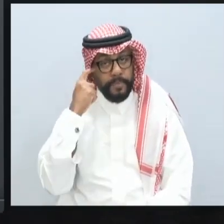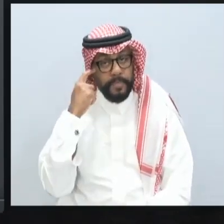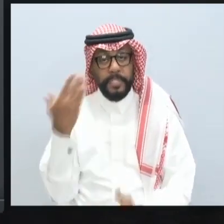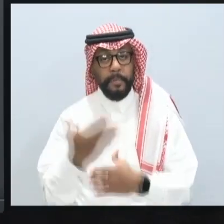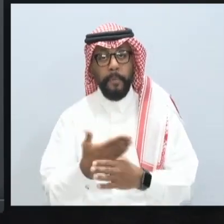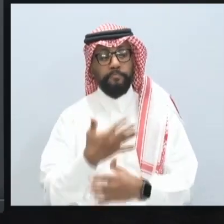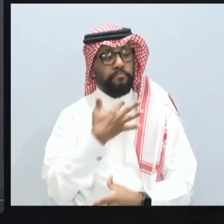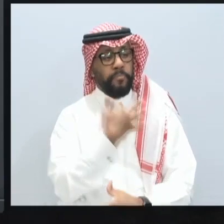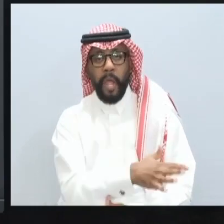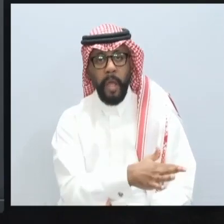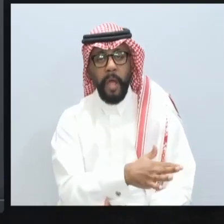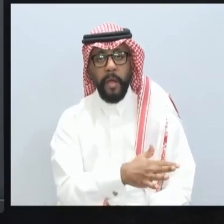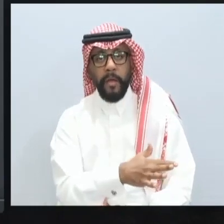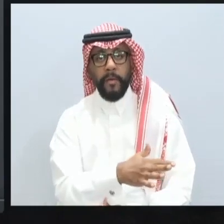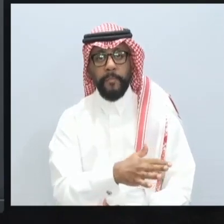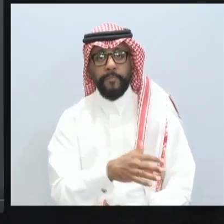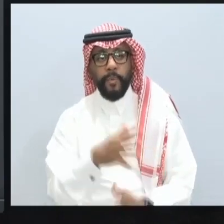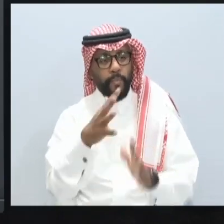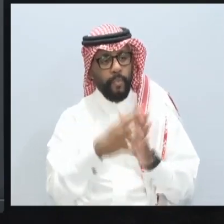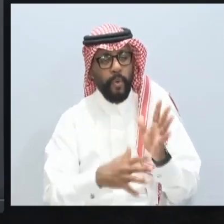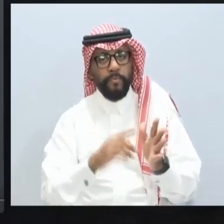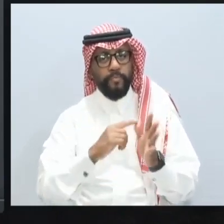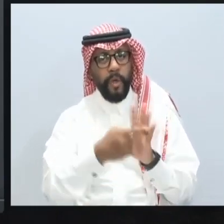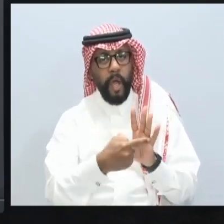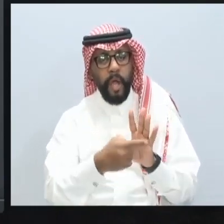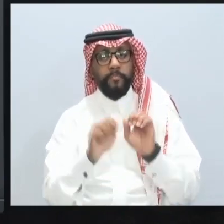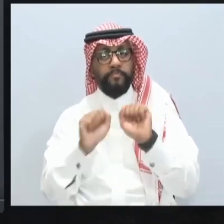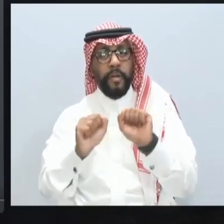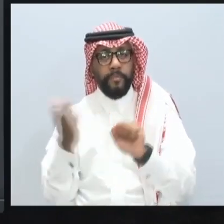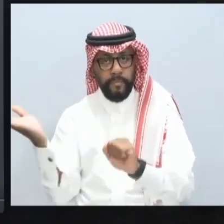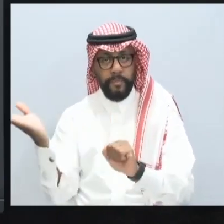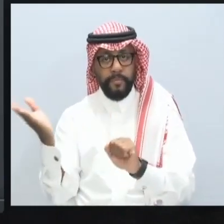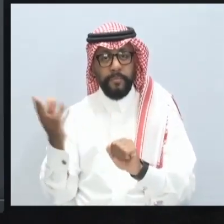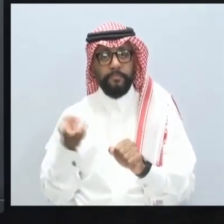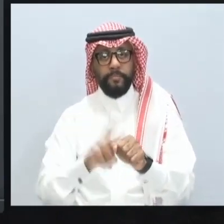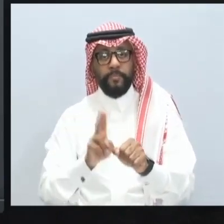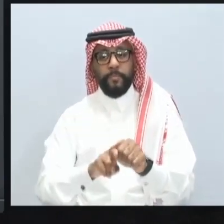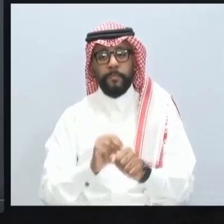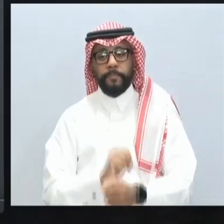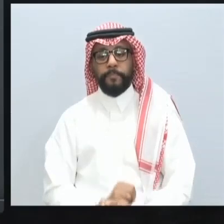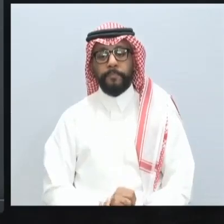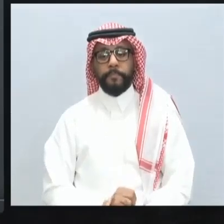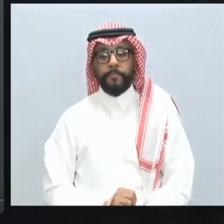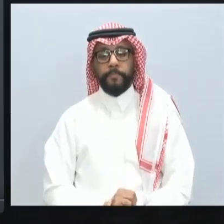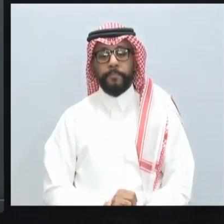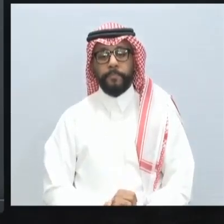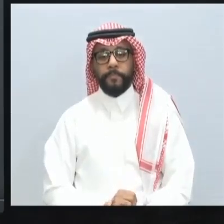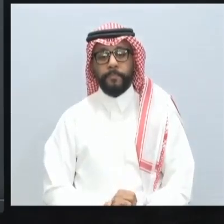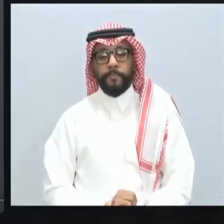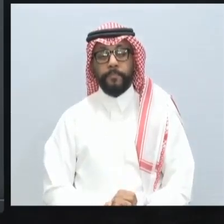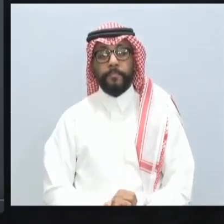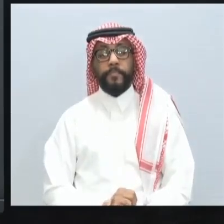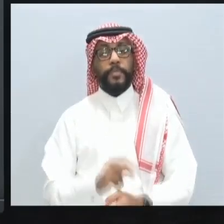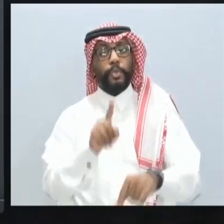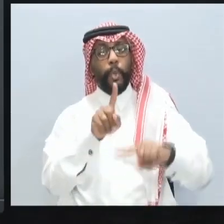من خلال الاعراض من خلال ما سنعرف من هذه الاقسام التي ذكرناها فاولا